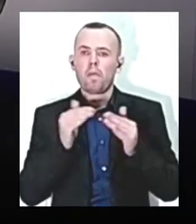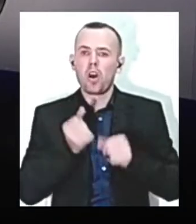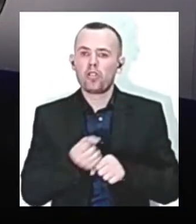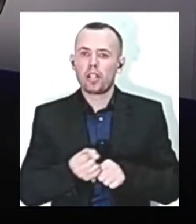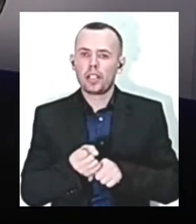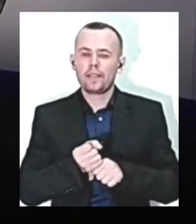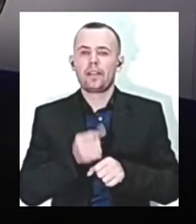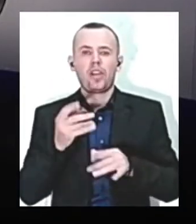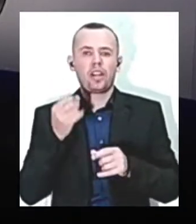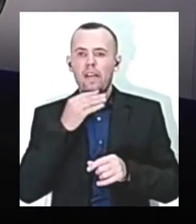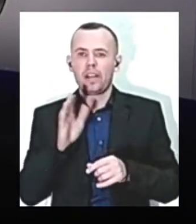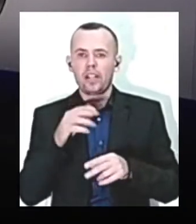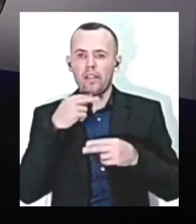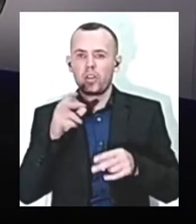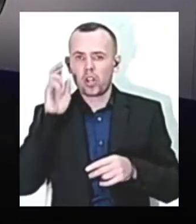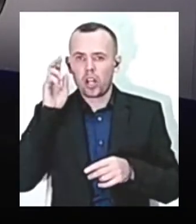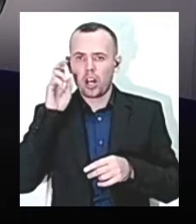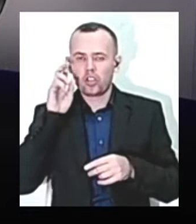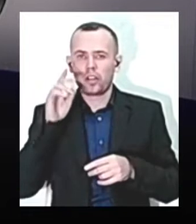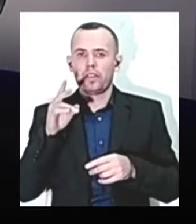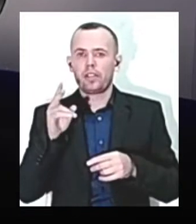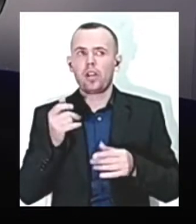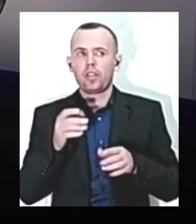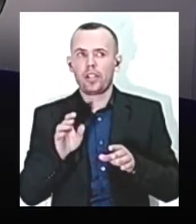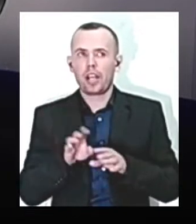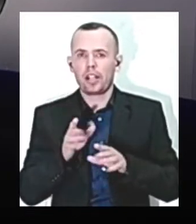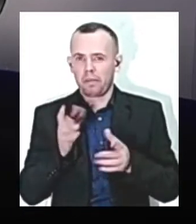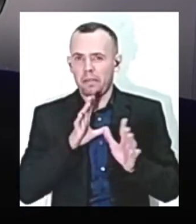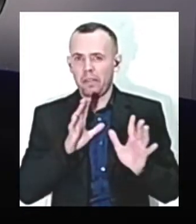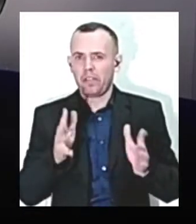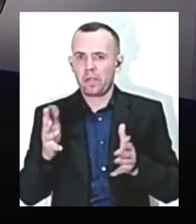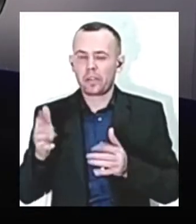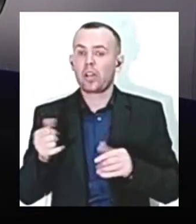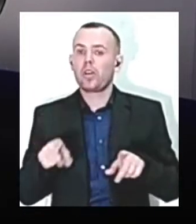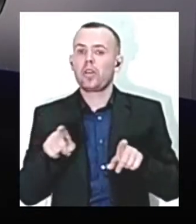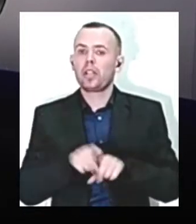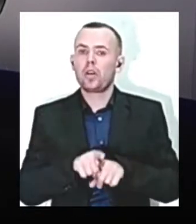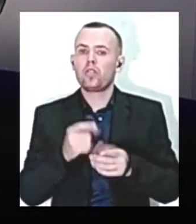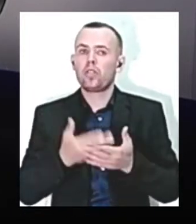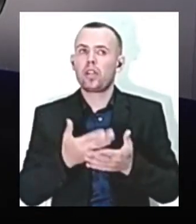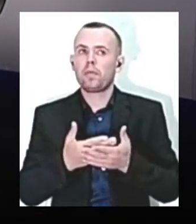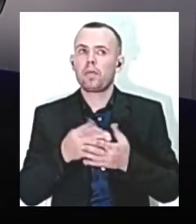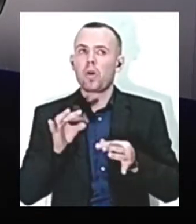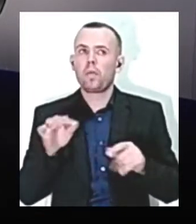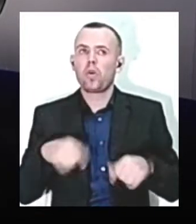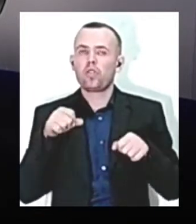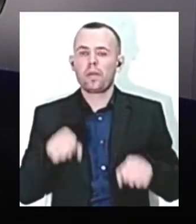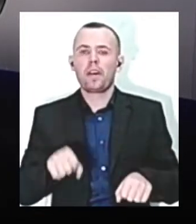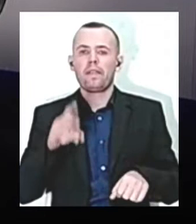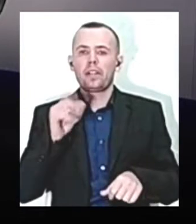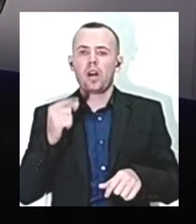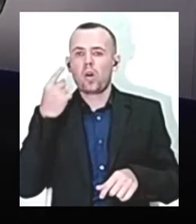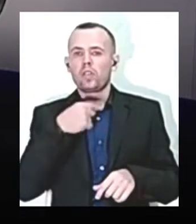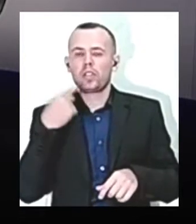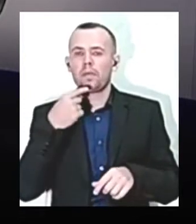реагування держави на такі речі, випадки. Також, наприклад, про порушення права на особисту недоторканність, про